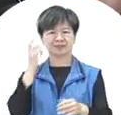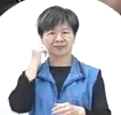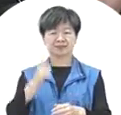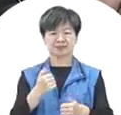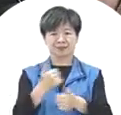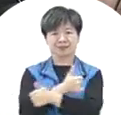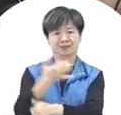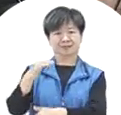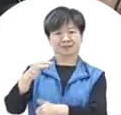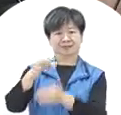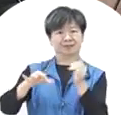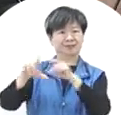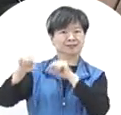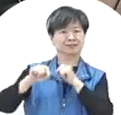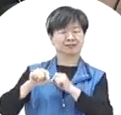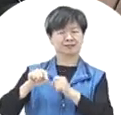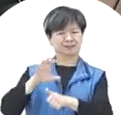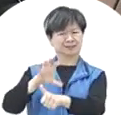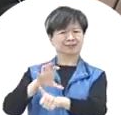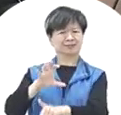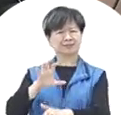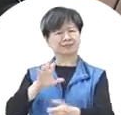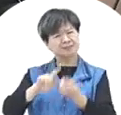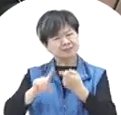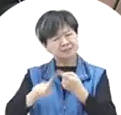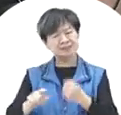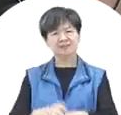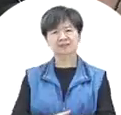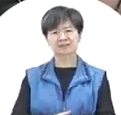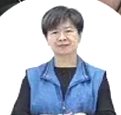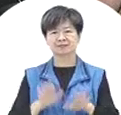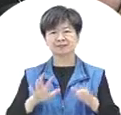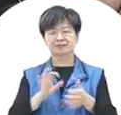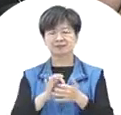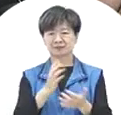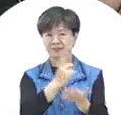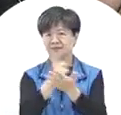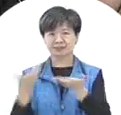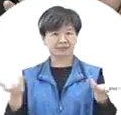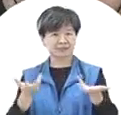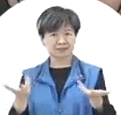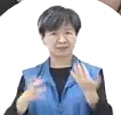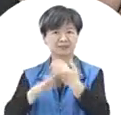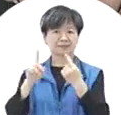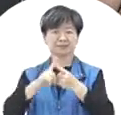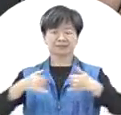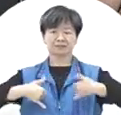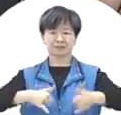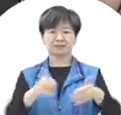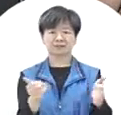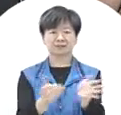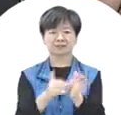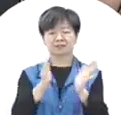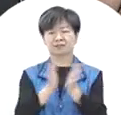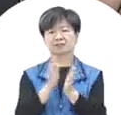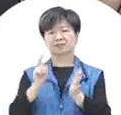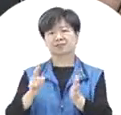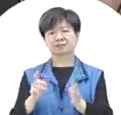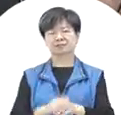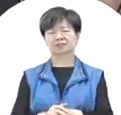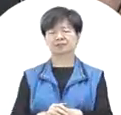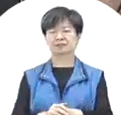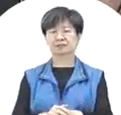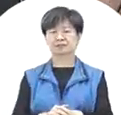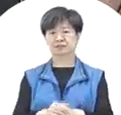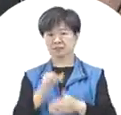制度，这不是单一事件，这不 是 单一个案，现在几乎每一件事情就是人家开辟的道路你全部都用 双轨制啦，特别 好，双轨